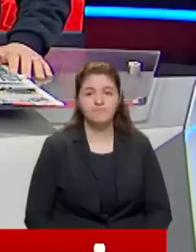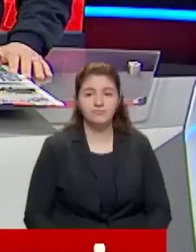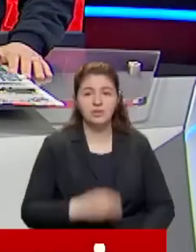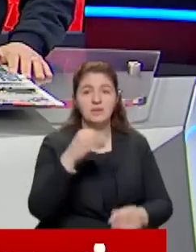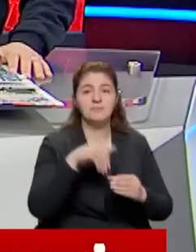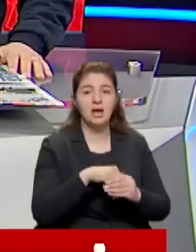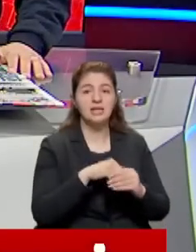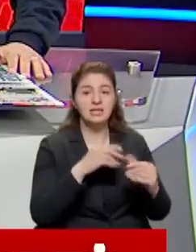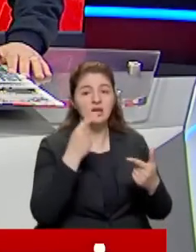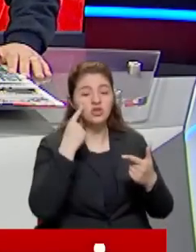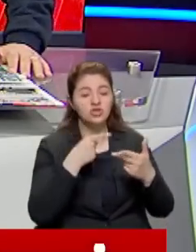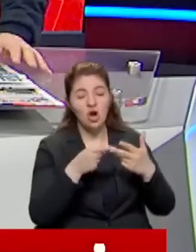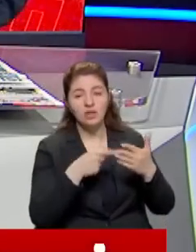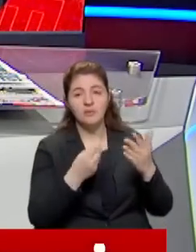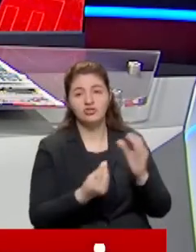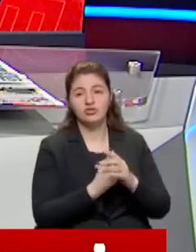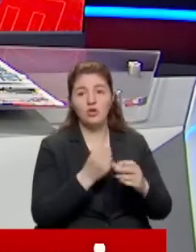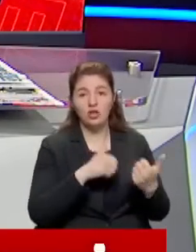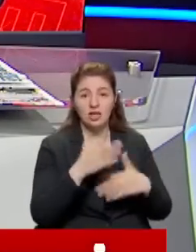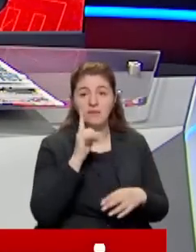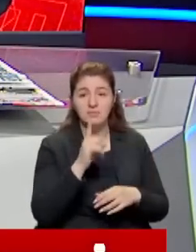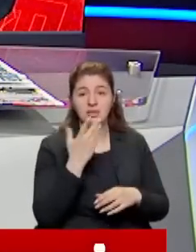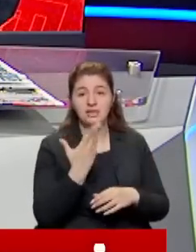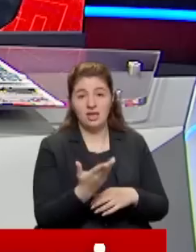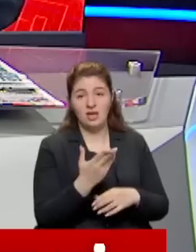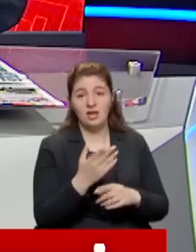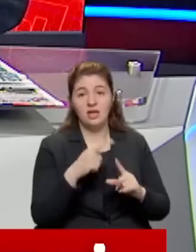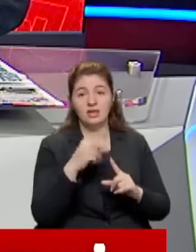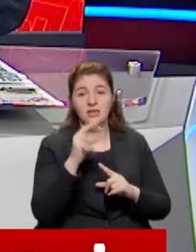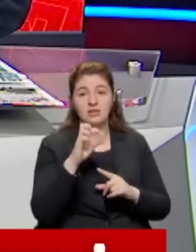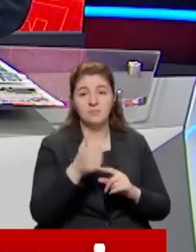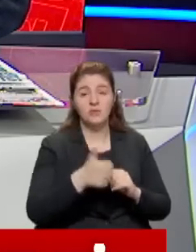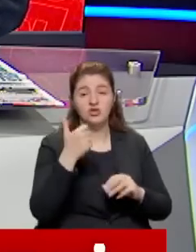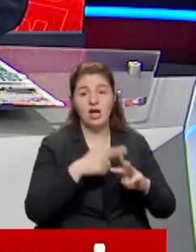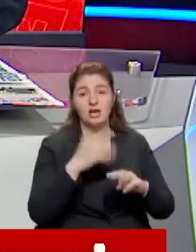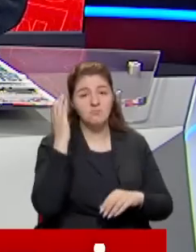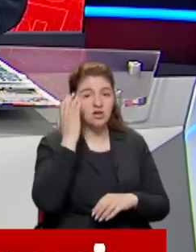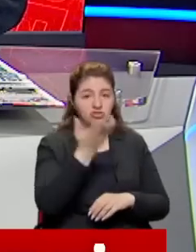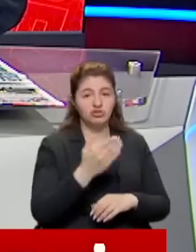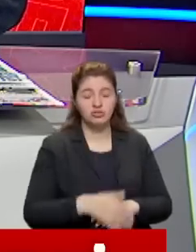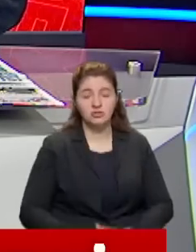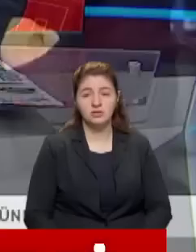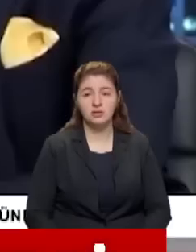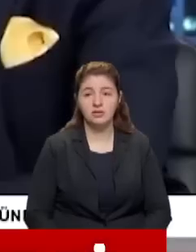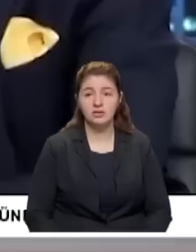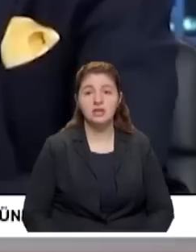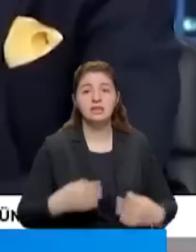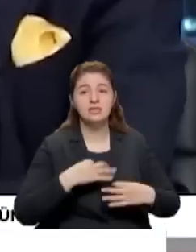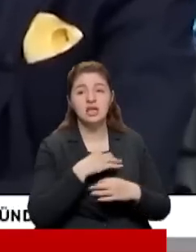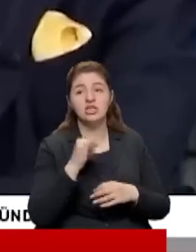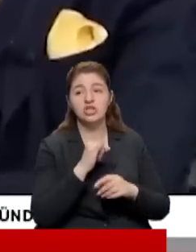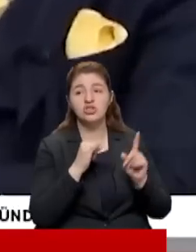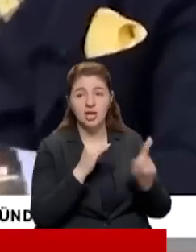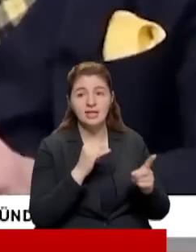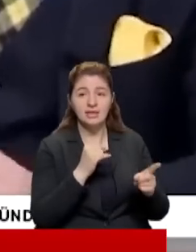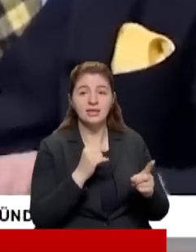İYİ Parti temayül yoklamasında yaşananlar ve bir de TİP Başkanı Erkan Baş. Sayın Muharrem